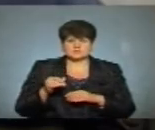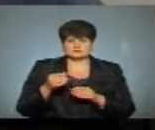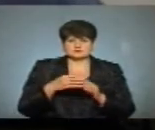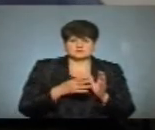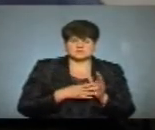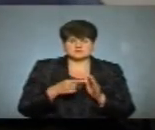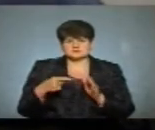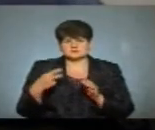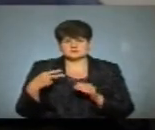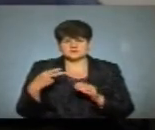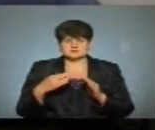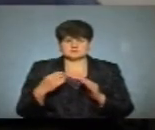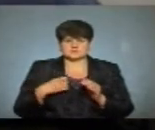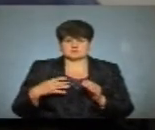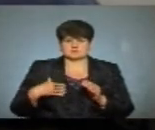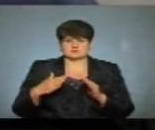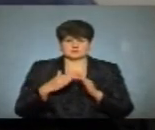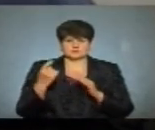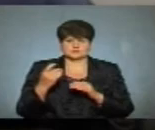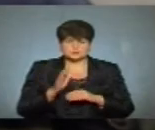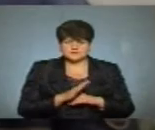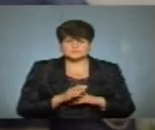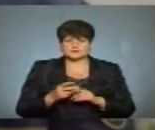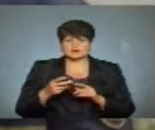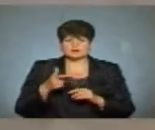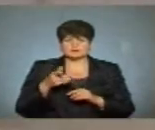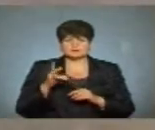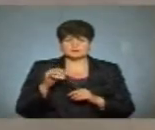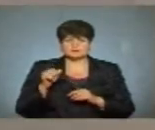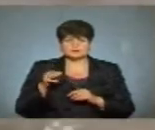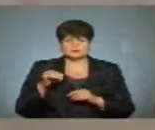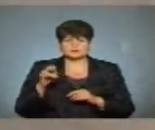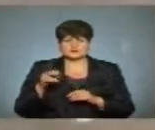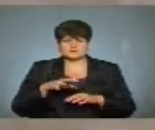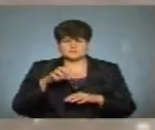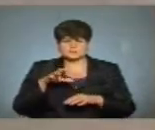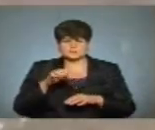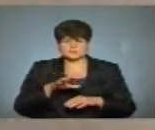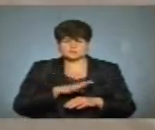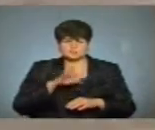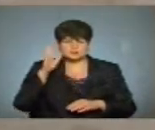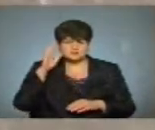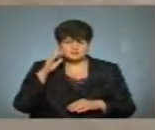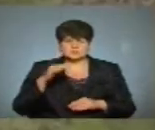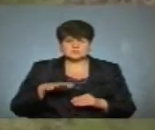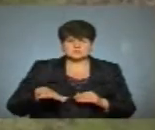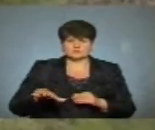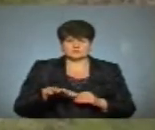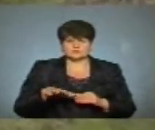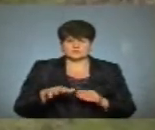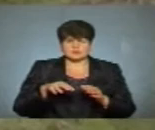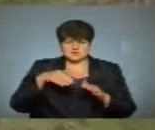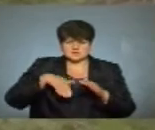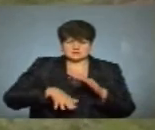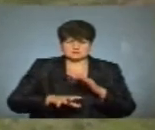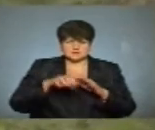19-20 приватних домогосподарств, а також вулиця Гнатюка. Відкачка була води також з подвір'я, а також із